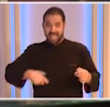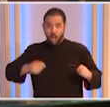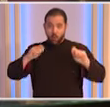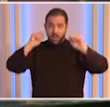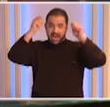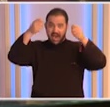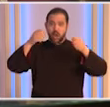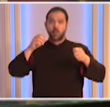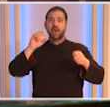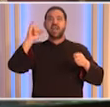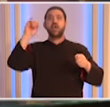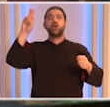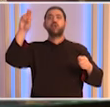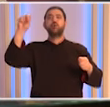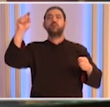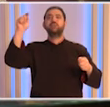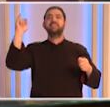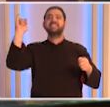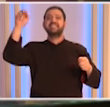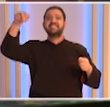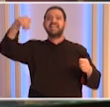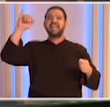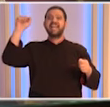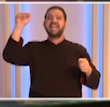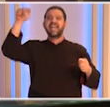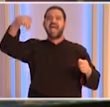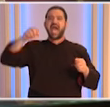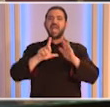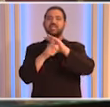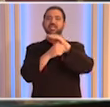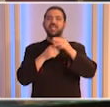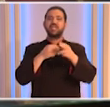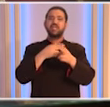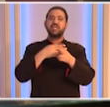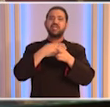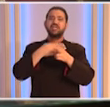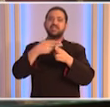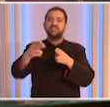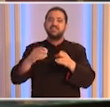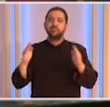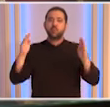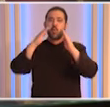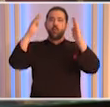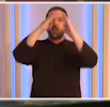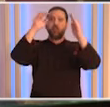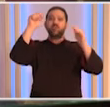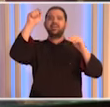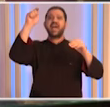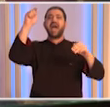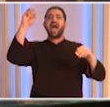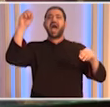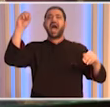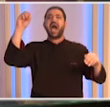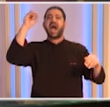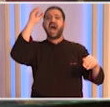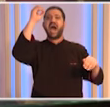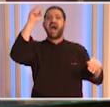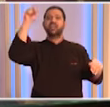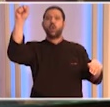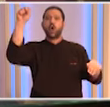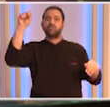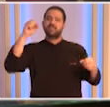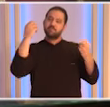părintele Ierodiacon Justinian Stoica, viețuitor în Sfântul Munte Athos, la coliba Sfântului Ioan Botezătorul, care